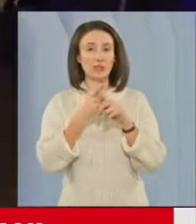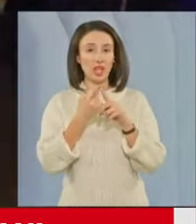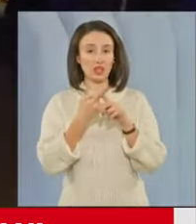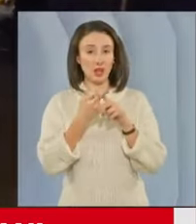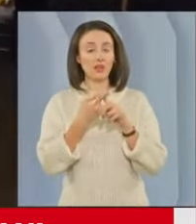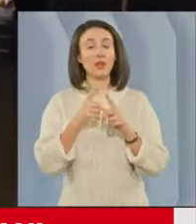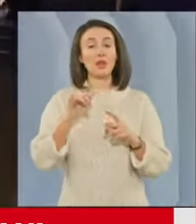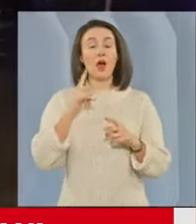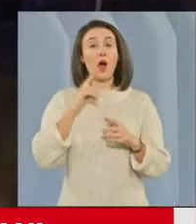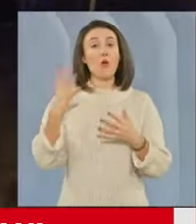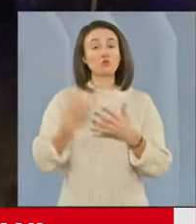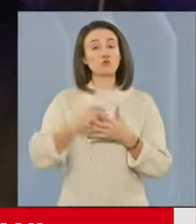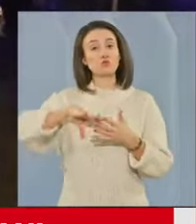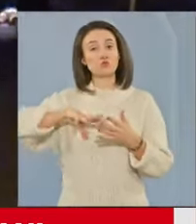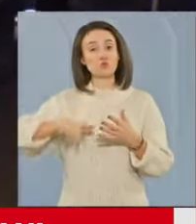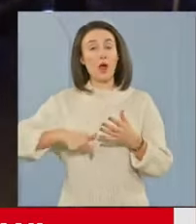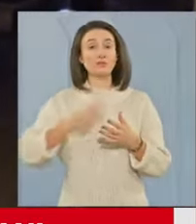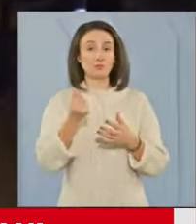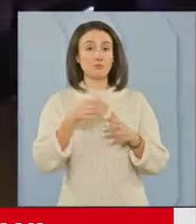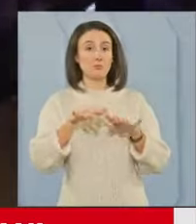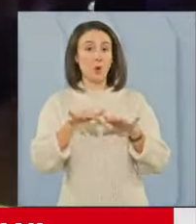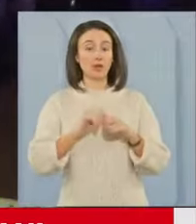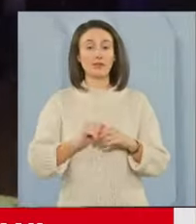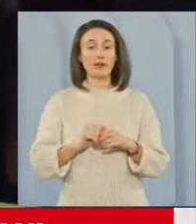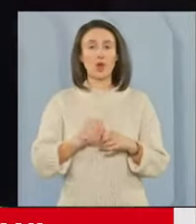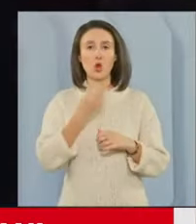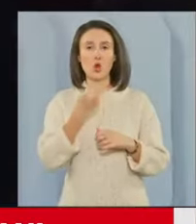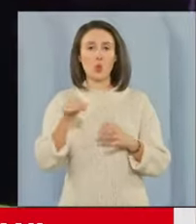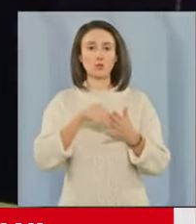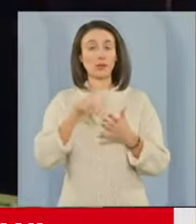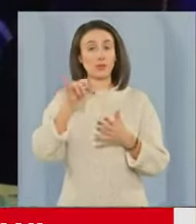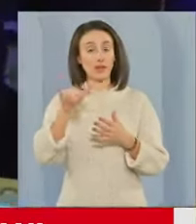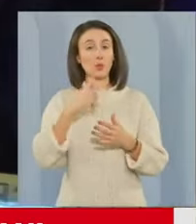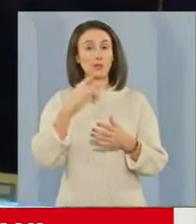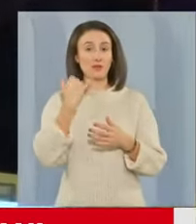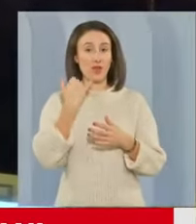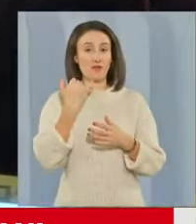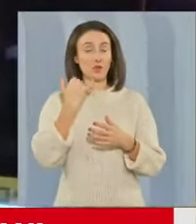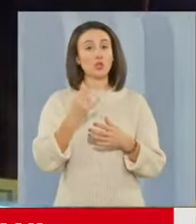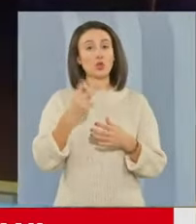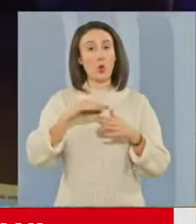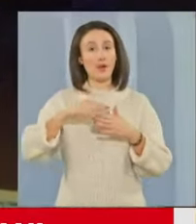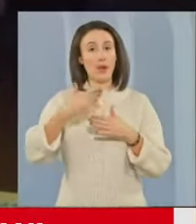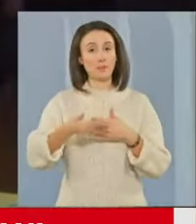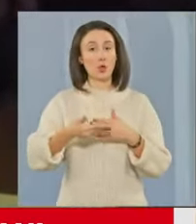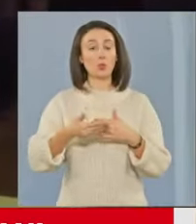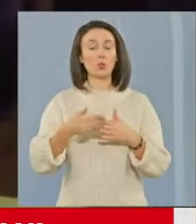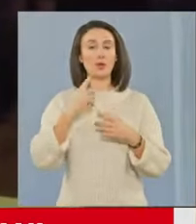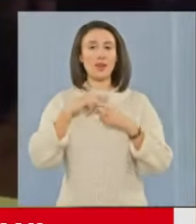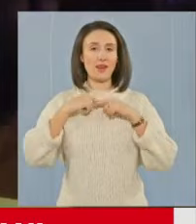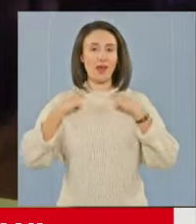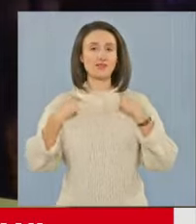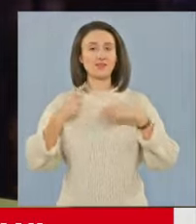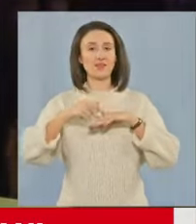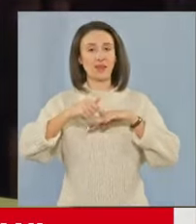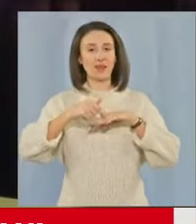să sustragă de la afacerist criptomonede în valoare de peste 900.000 de lei, un telefon mobil, două laptopuri, un lanț și